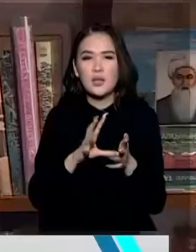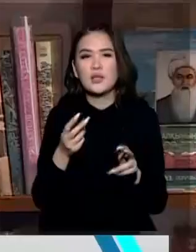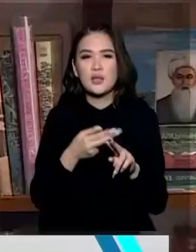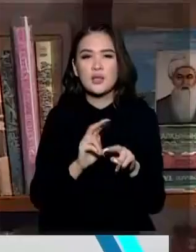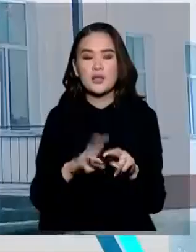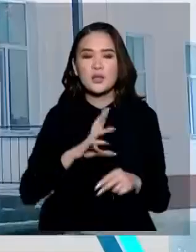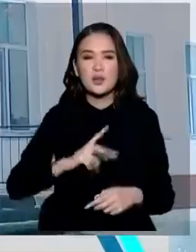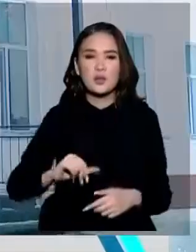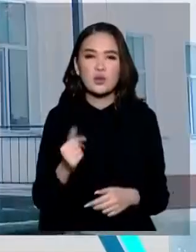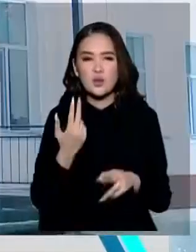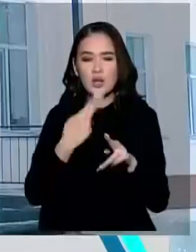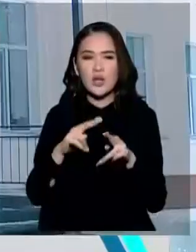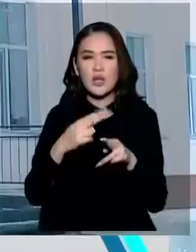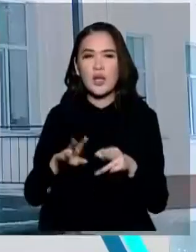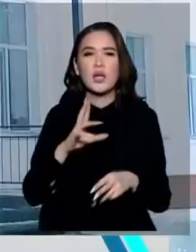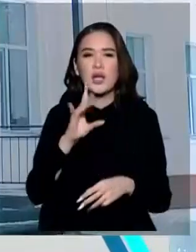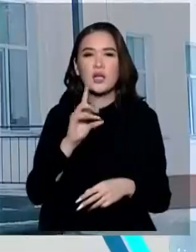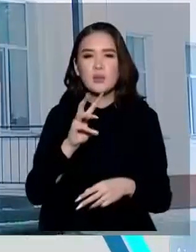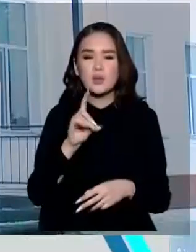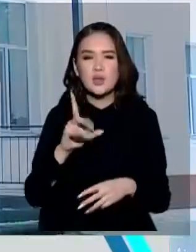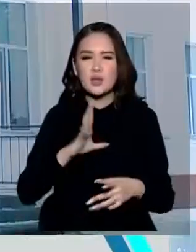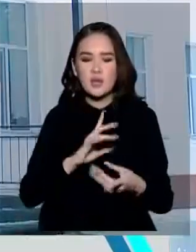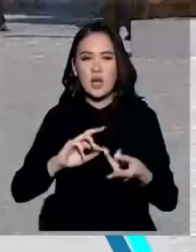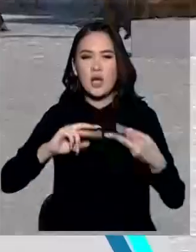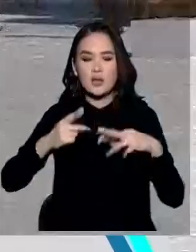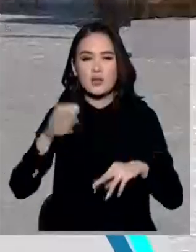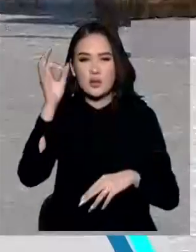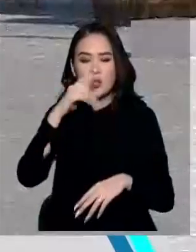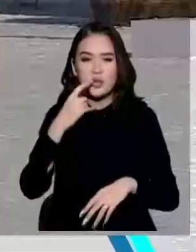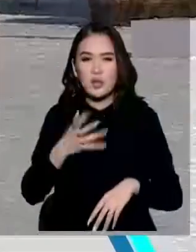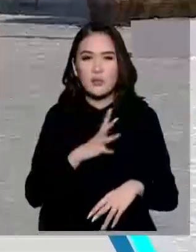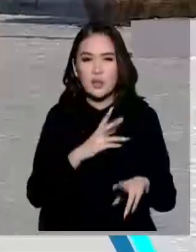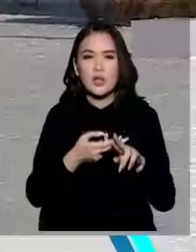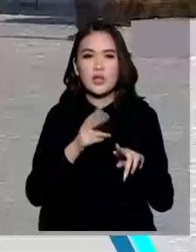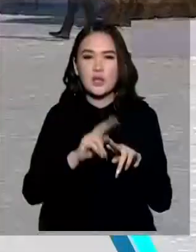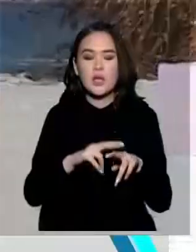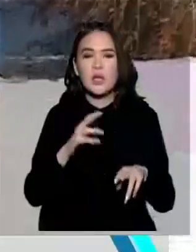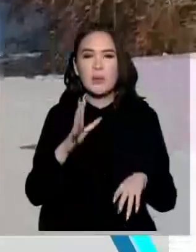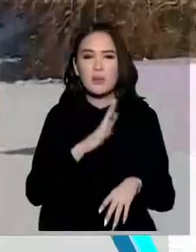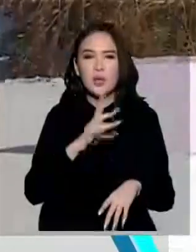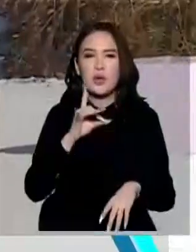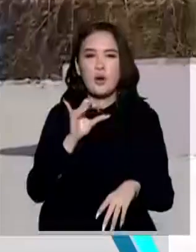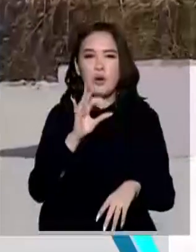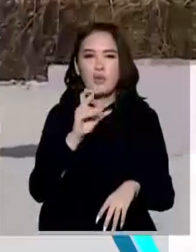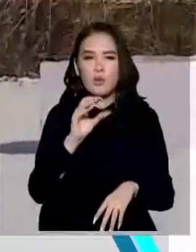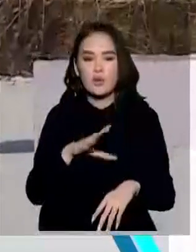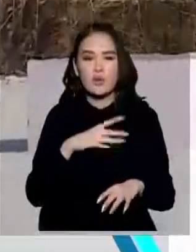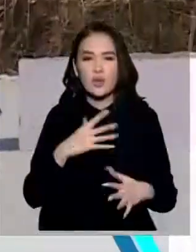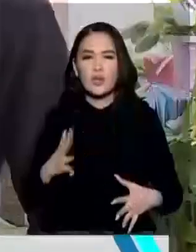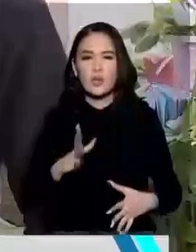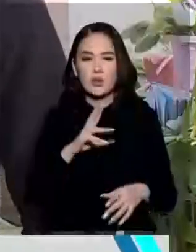тұтынатын достары зиянды өнімдерді қымызға айырбастауға дайын екендігін айтқан. Сол себепті осы роботты жасап шығаруға бекіндім